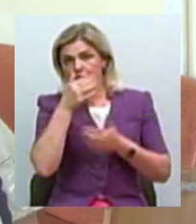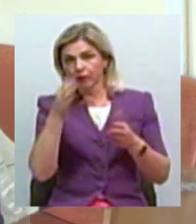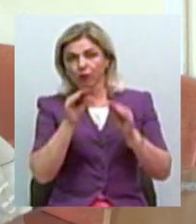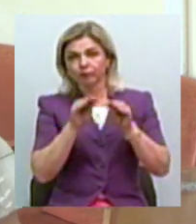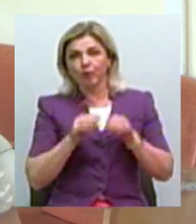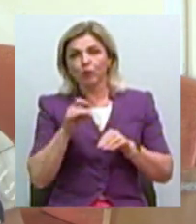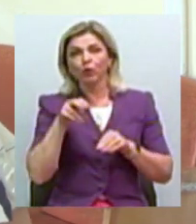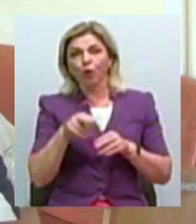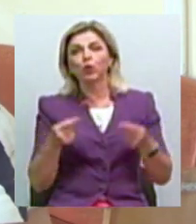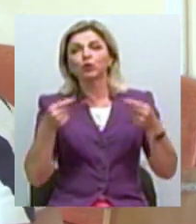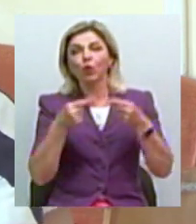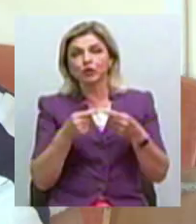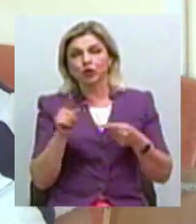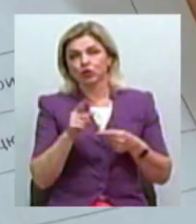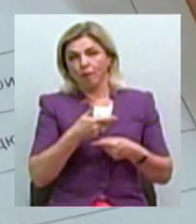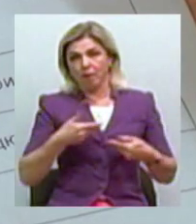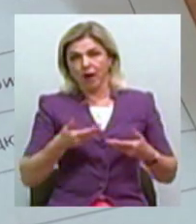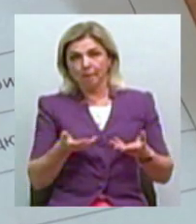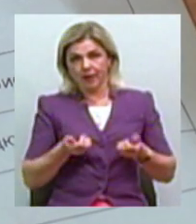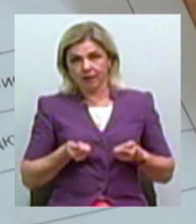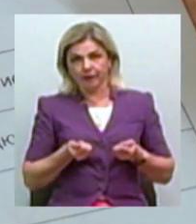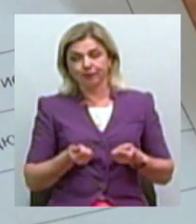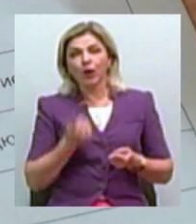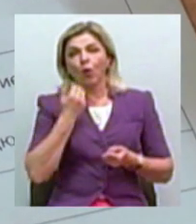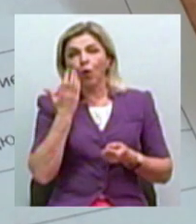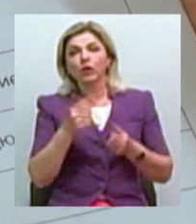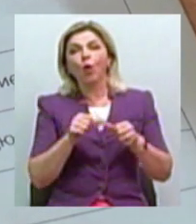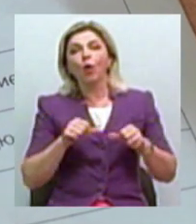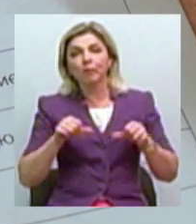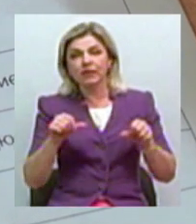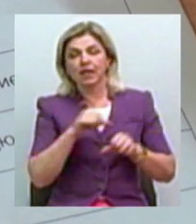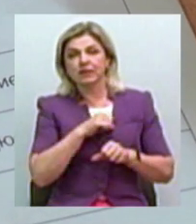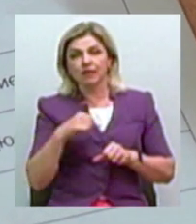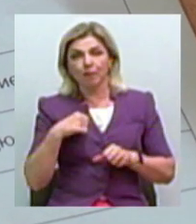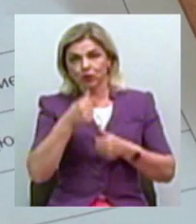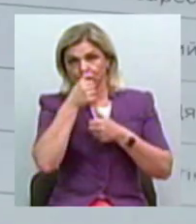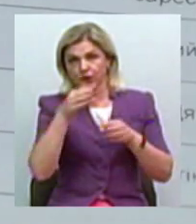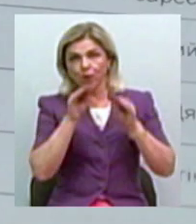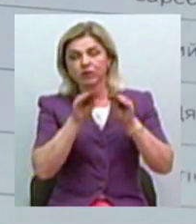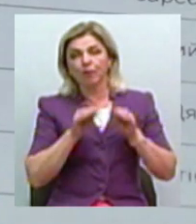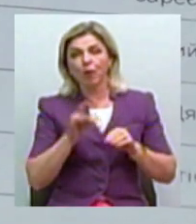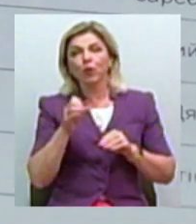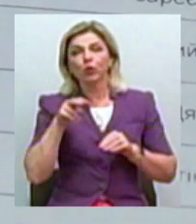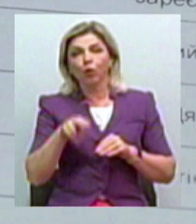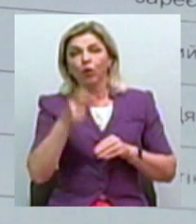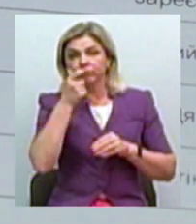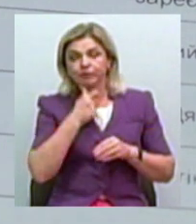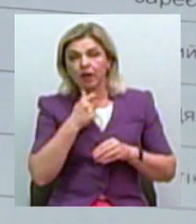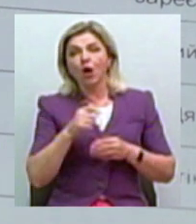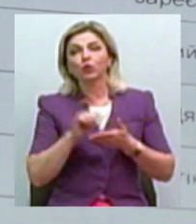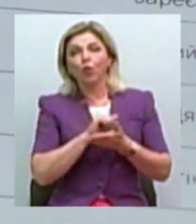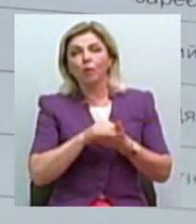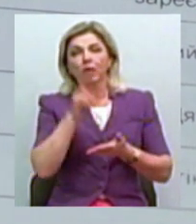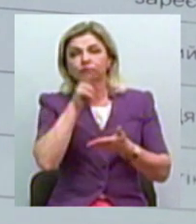протокол вточнений, щоб ми його прийняли. Коли дільнична виборча комісія самостійно не може заповнити протокол коректно, документи